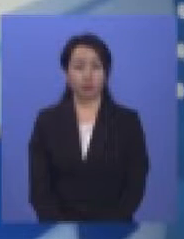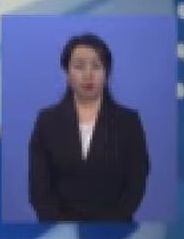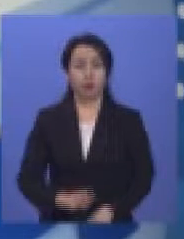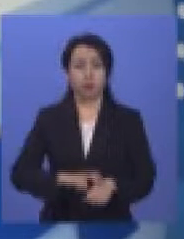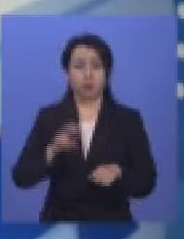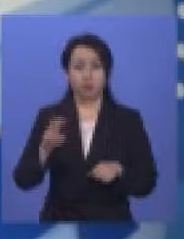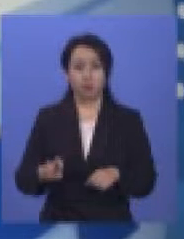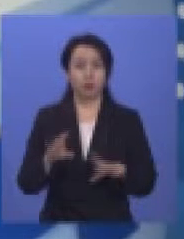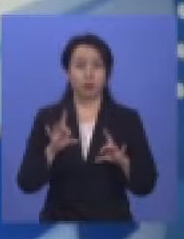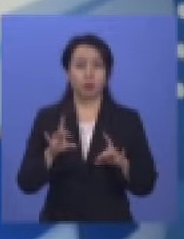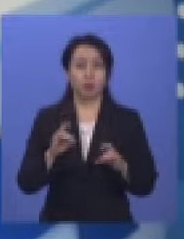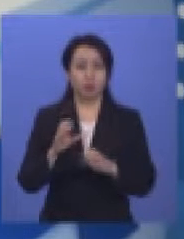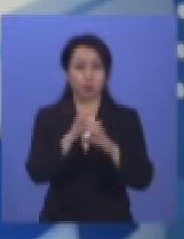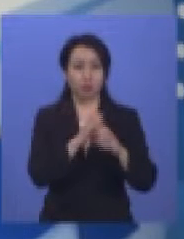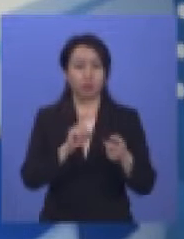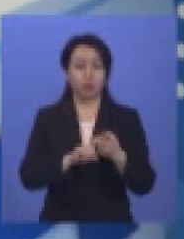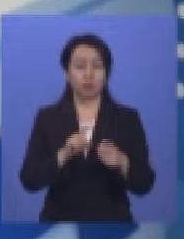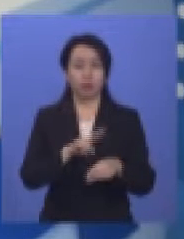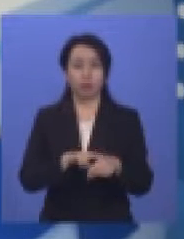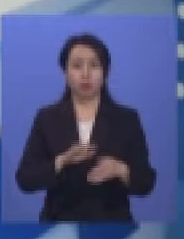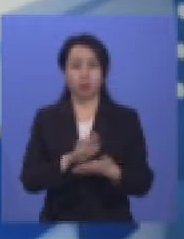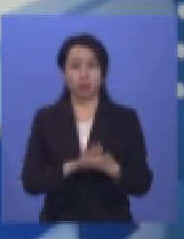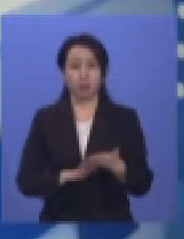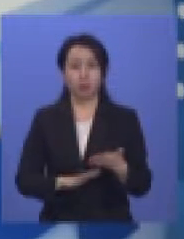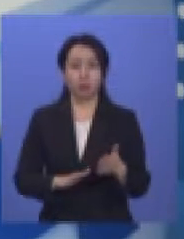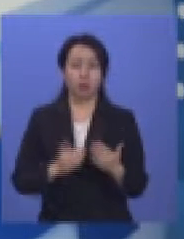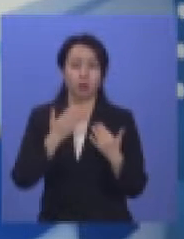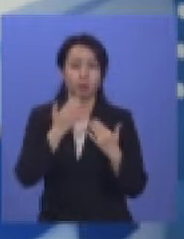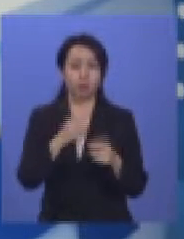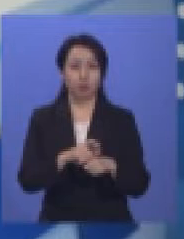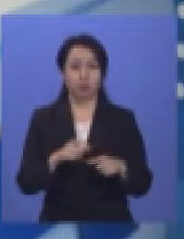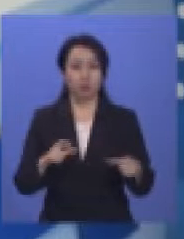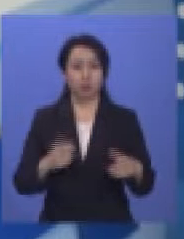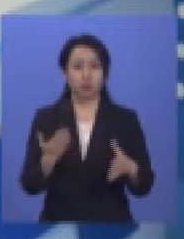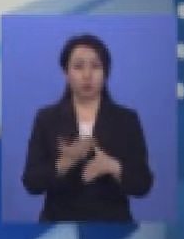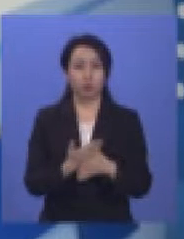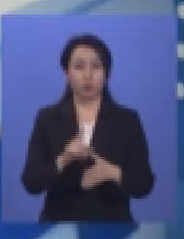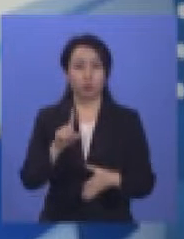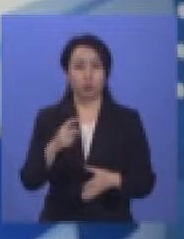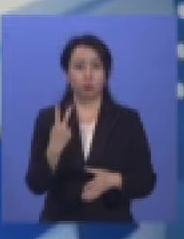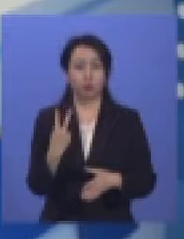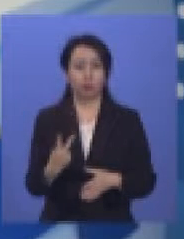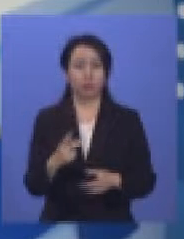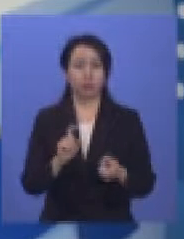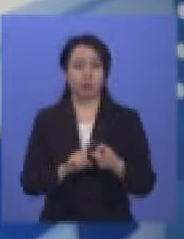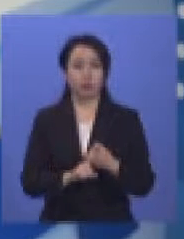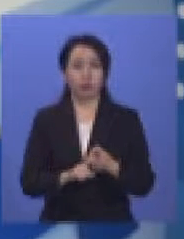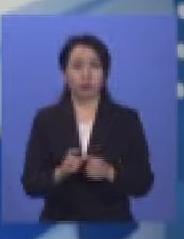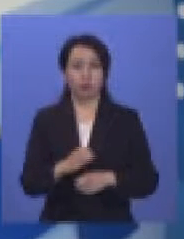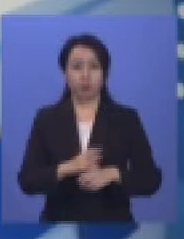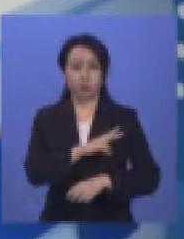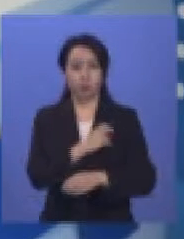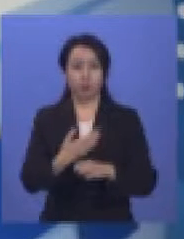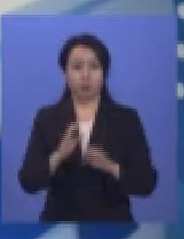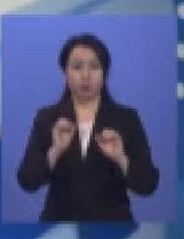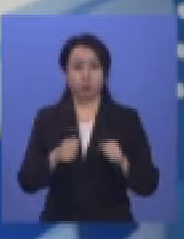Текстовые сообщения, аудио и видеосвязь. Полицейские продолжают прием обращений от граждан посредством приложения 102. Связаться с